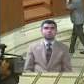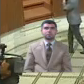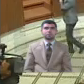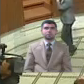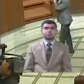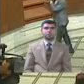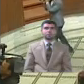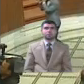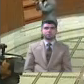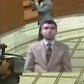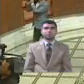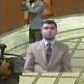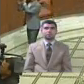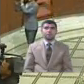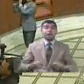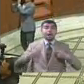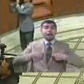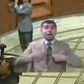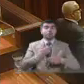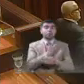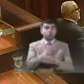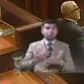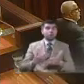رئيس الحكومة محصن بالدستور